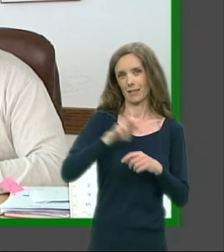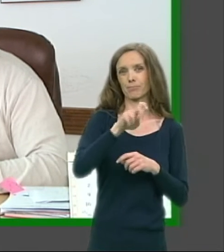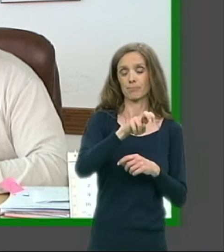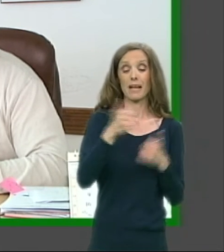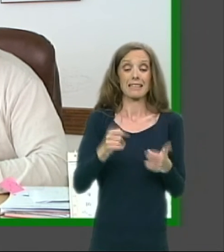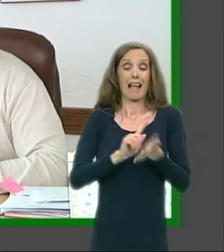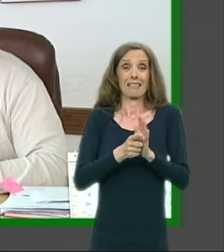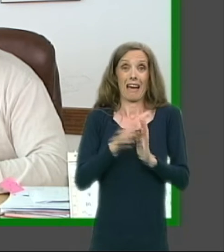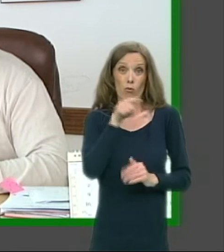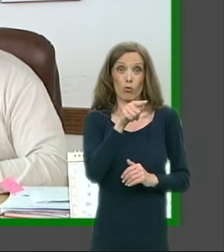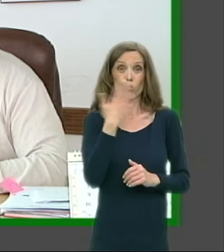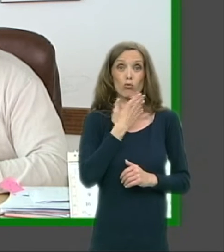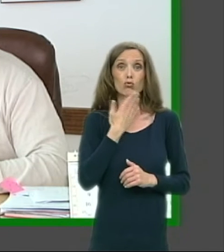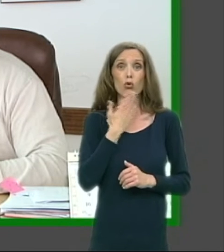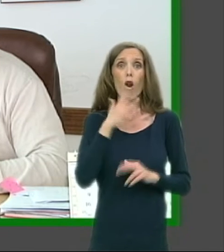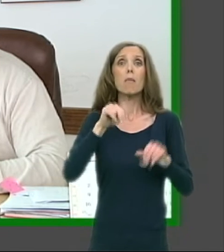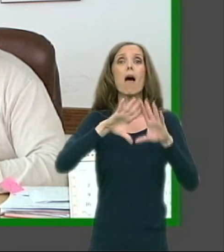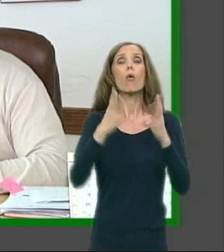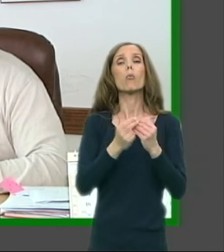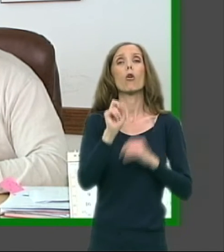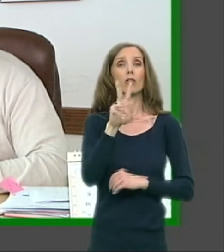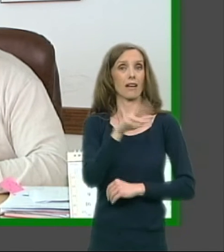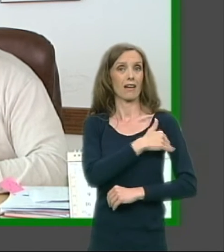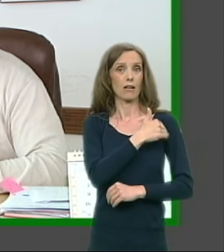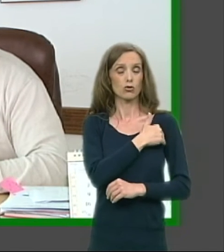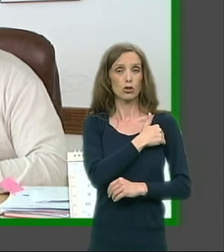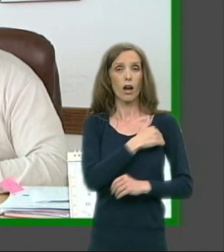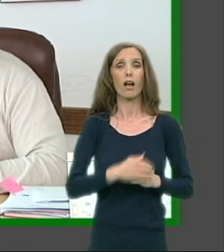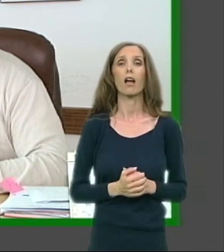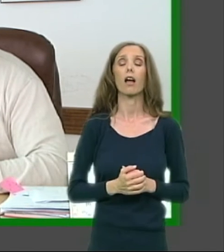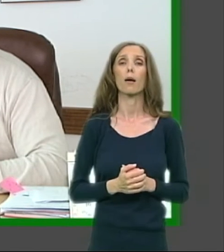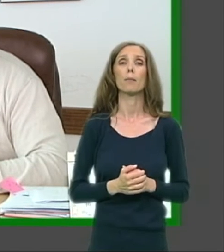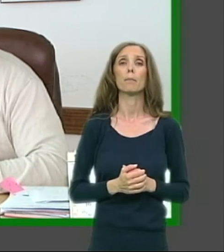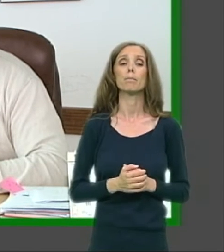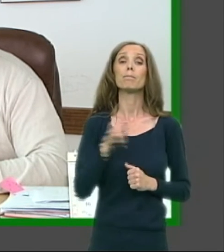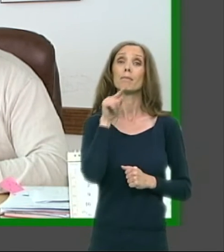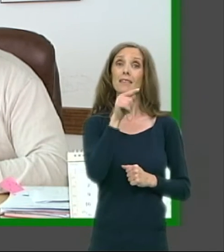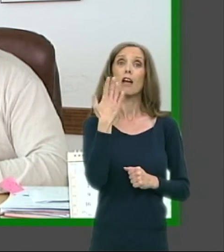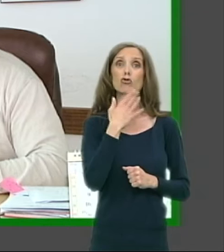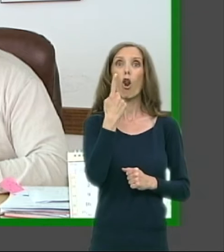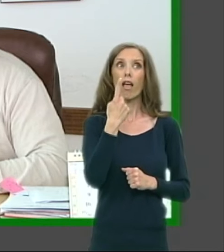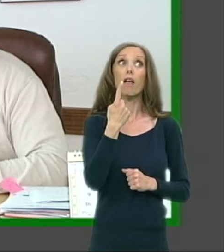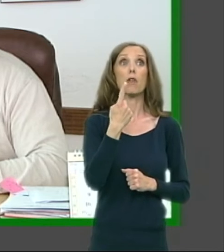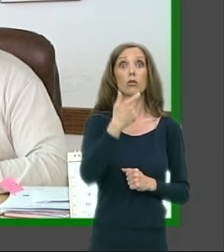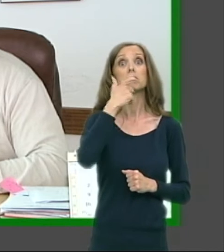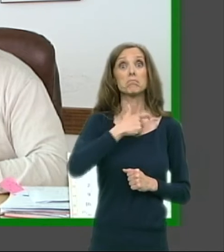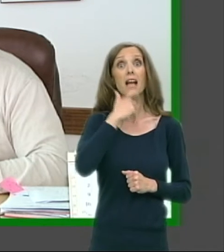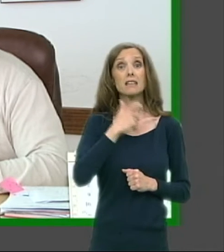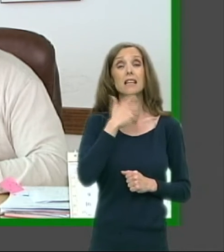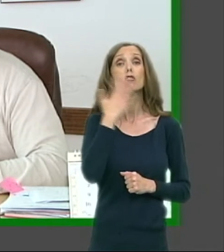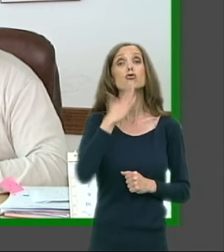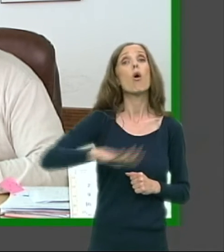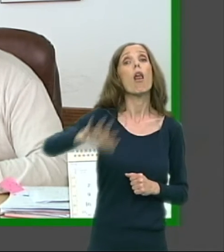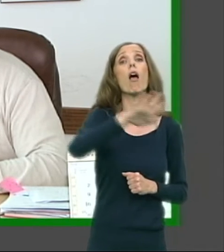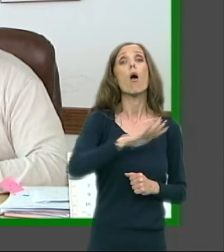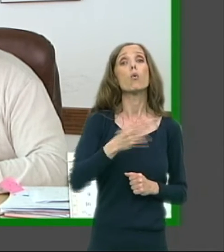školi trenutno imamo 13 učenika i ona je jedna od najstarijih škola u Srbiji.